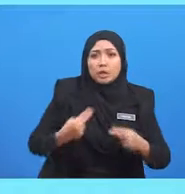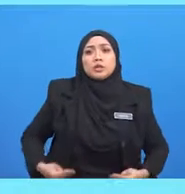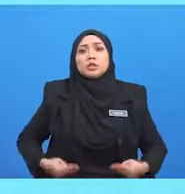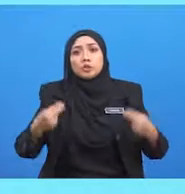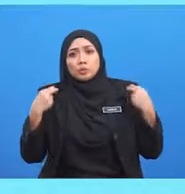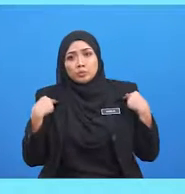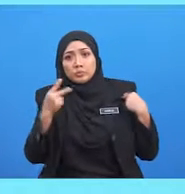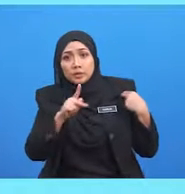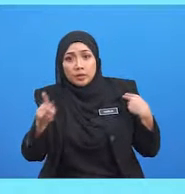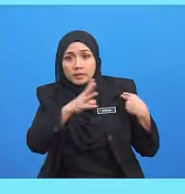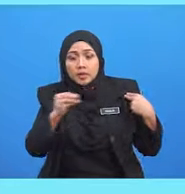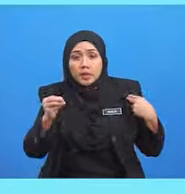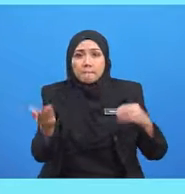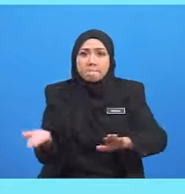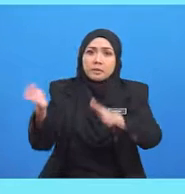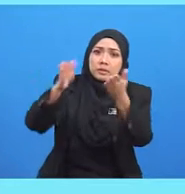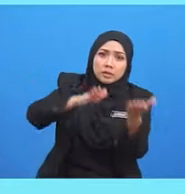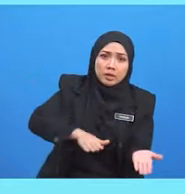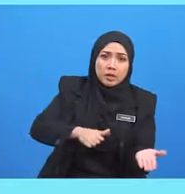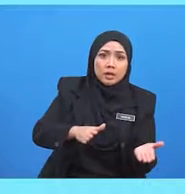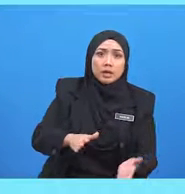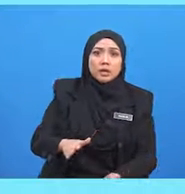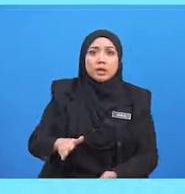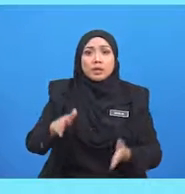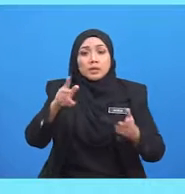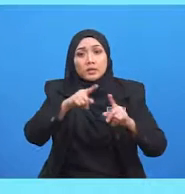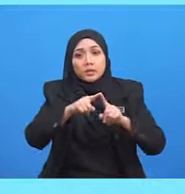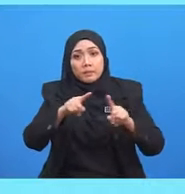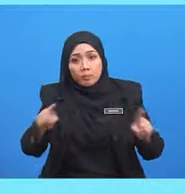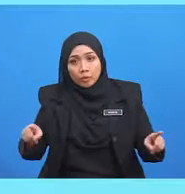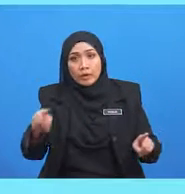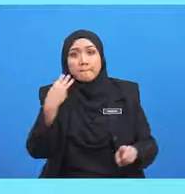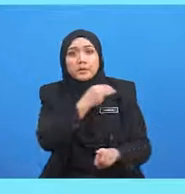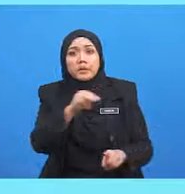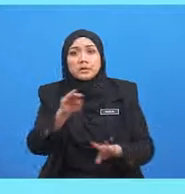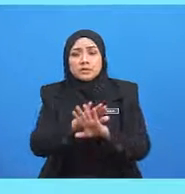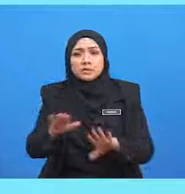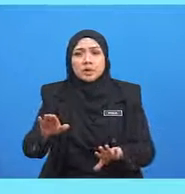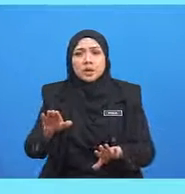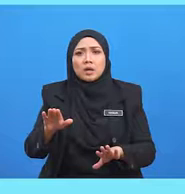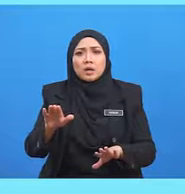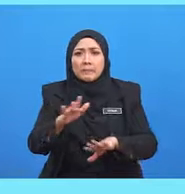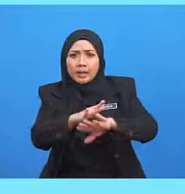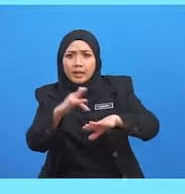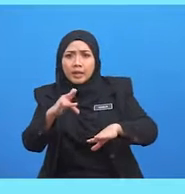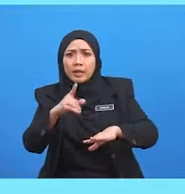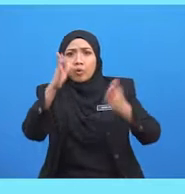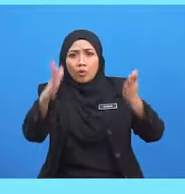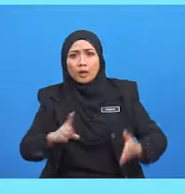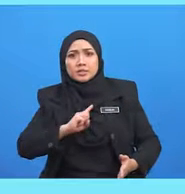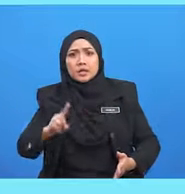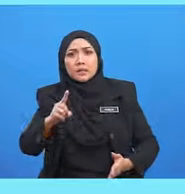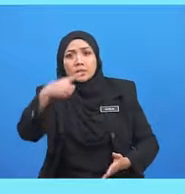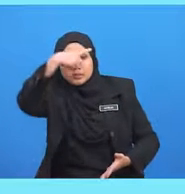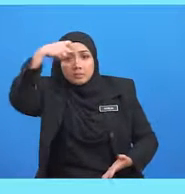yang mencipta, menghidupkan dan mematikan makhluk, namun mereka tidak bergeral Muslim